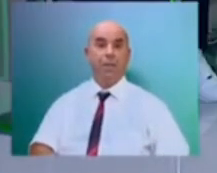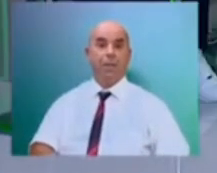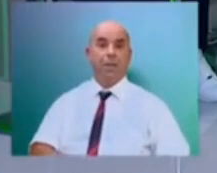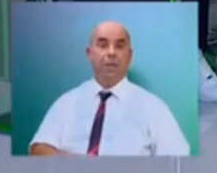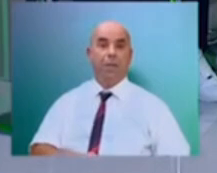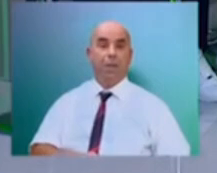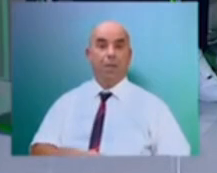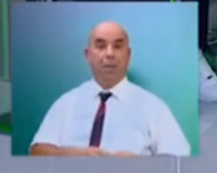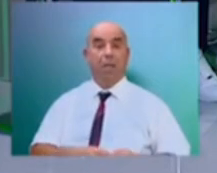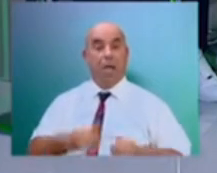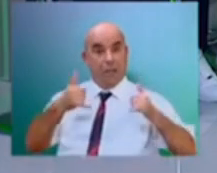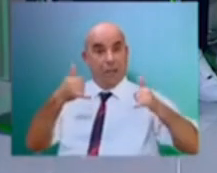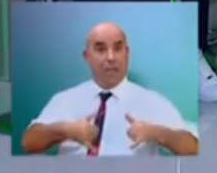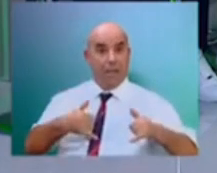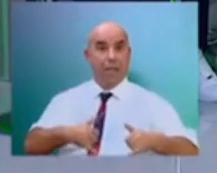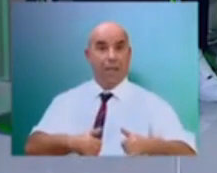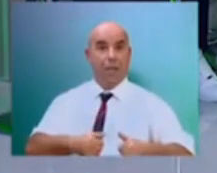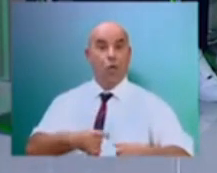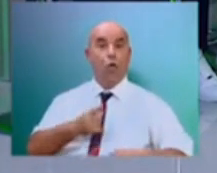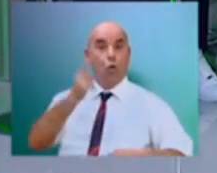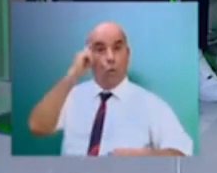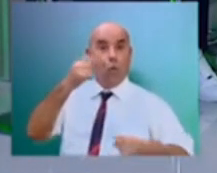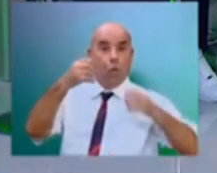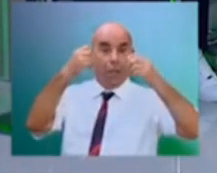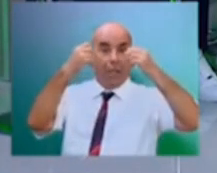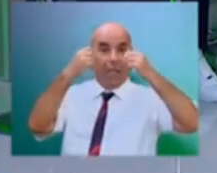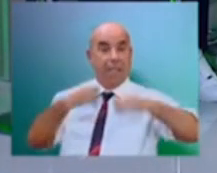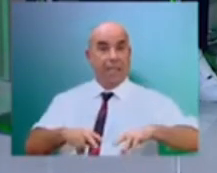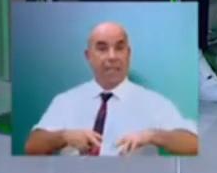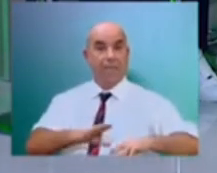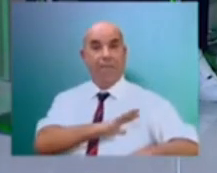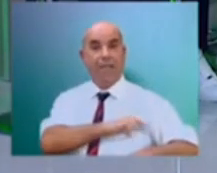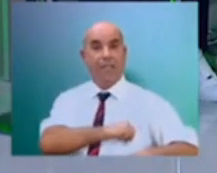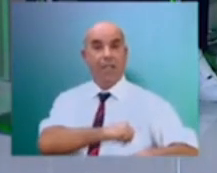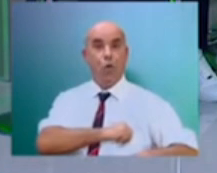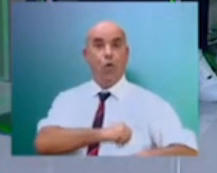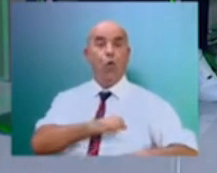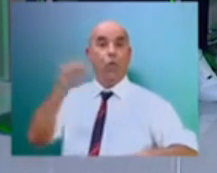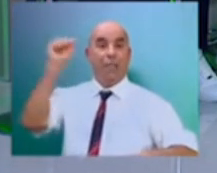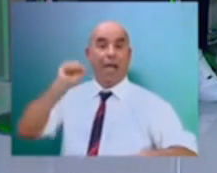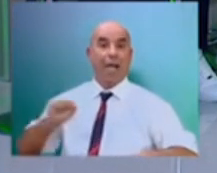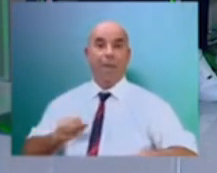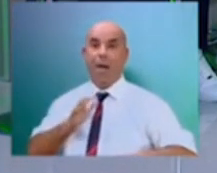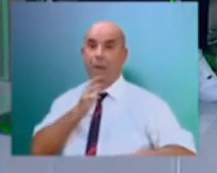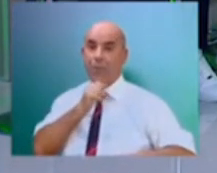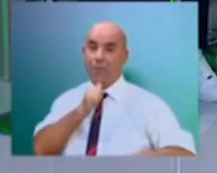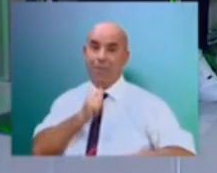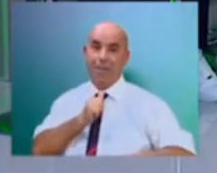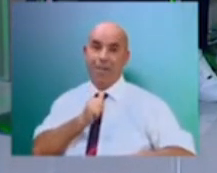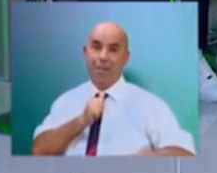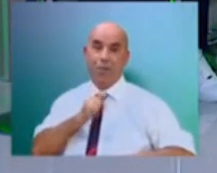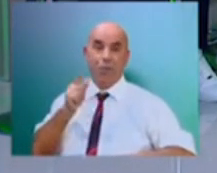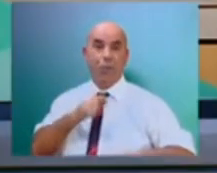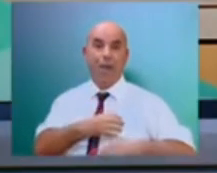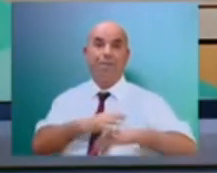والاستدانة معناها أن الجزائر باش تتخلى على فلسطين وباش تتخلى على الصحراء الغربية وتتخلى على نصرة